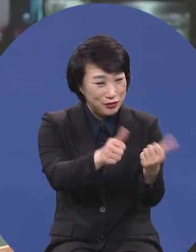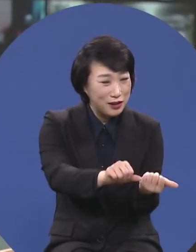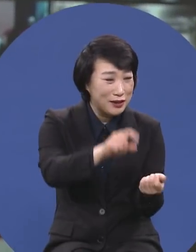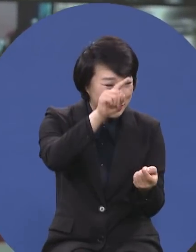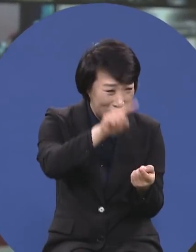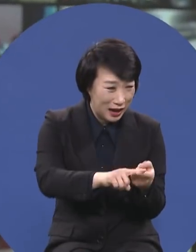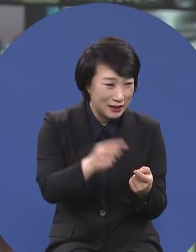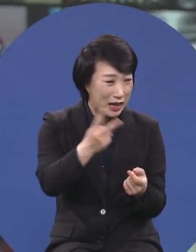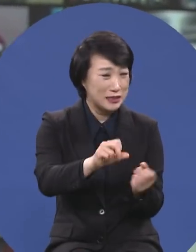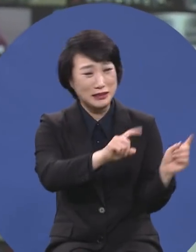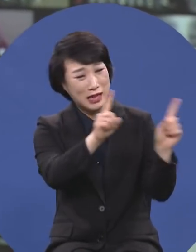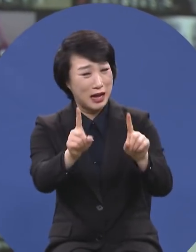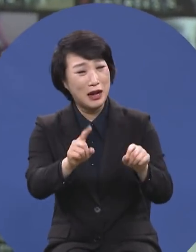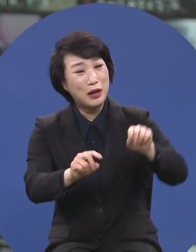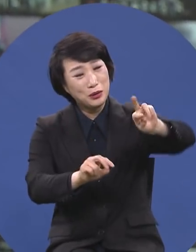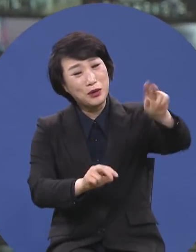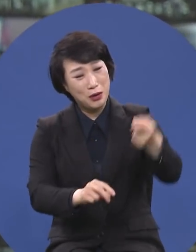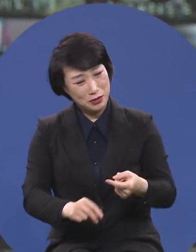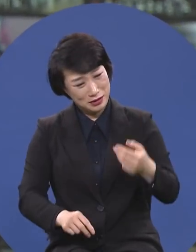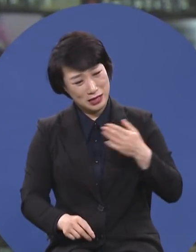죽었다가 살아난 내 자식이야.